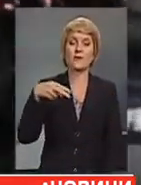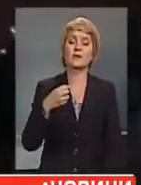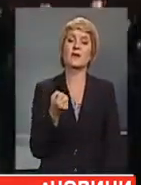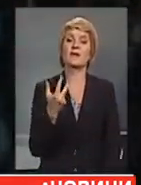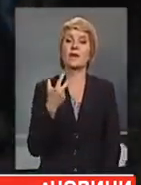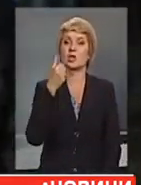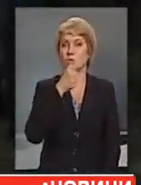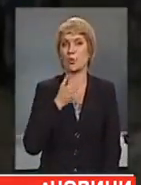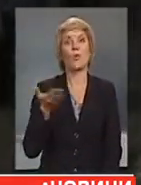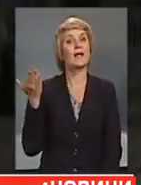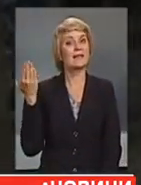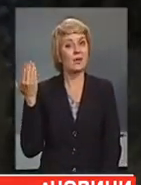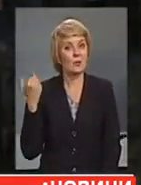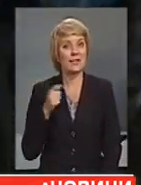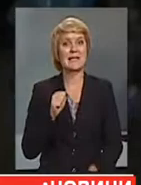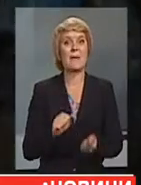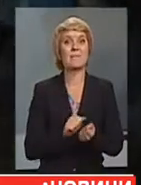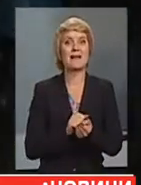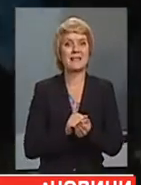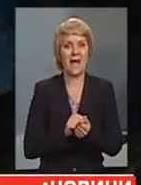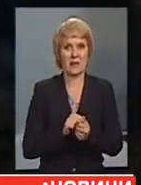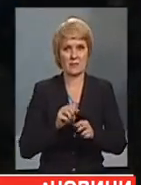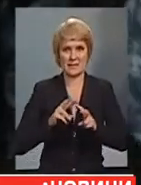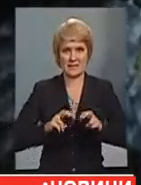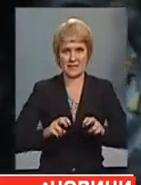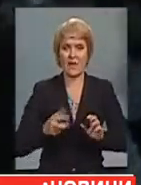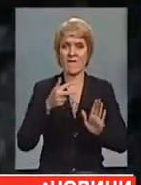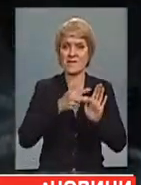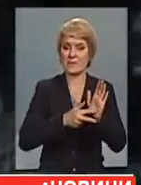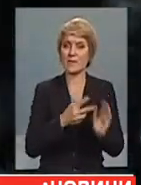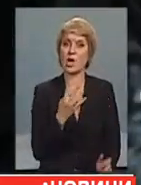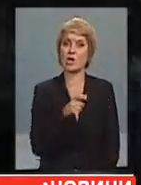року. Тоді, за матеріалами слідства, 84 людини зазнали травми.